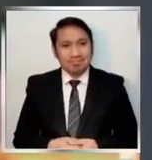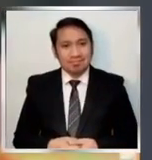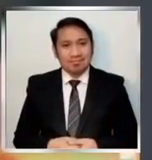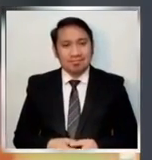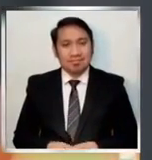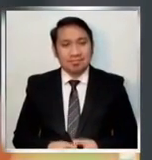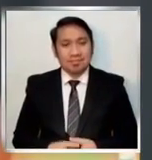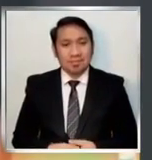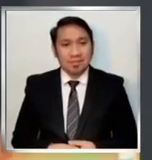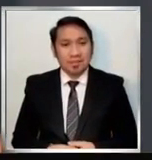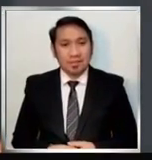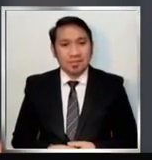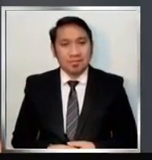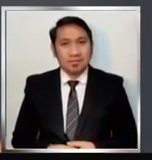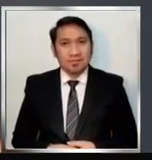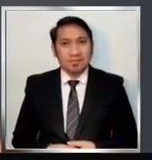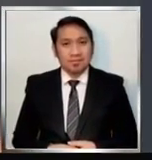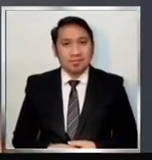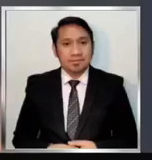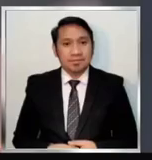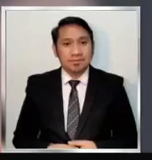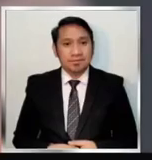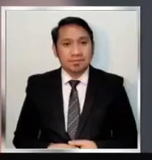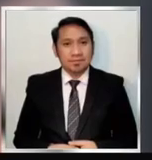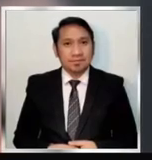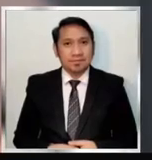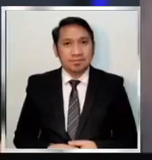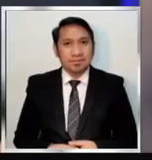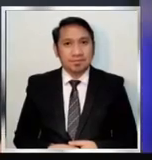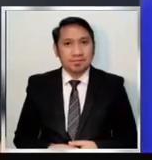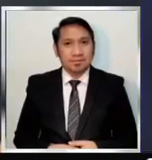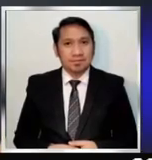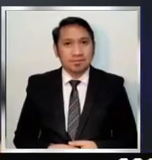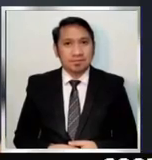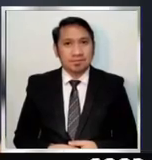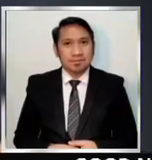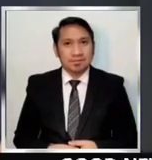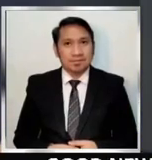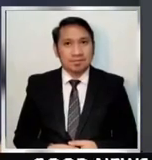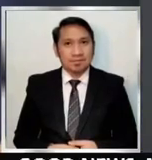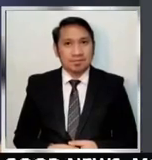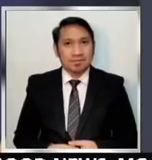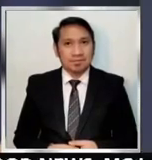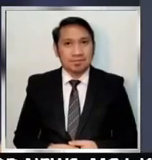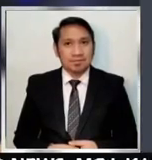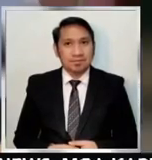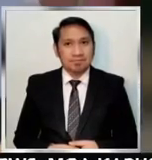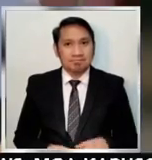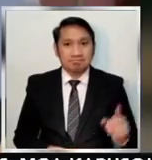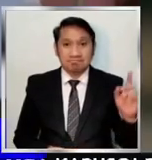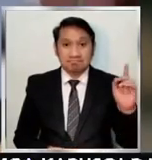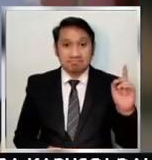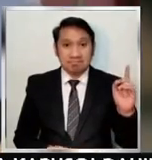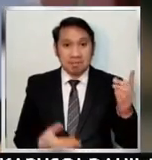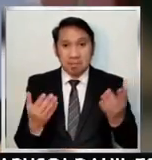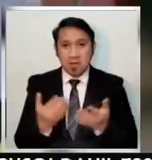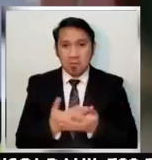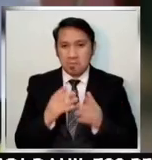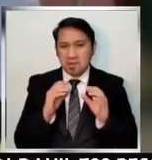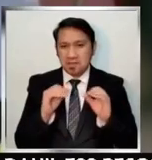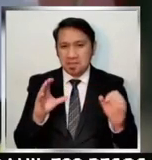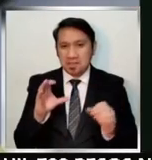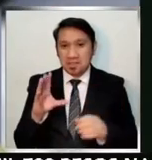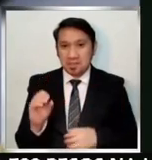The new president and CEO of Apex, Giselle Marie Tanyag. Sa pagpapakilala